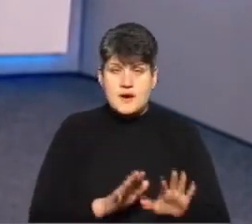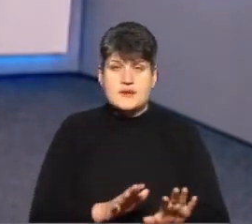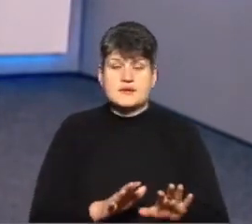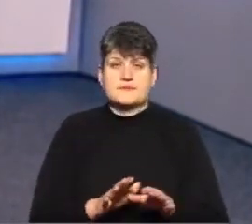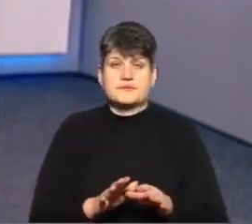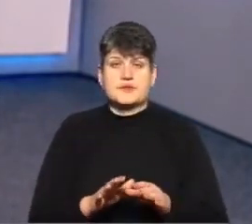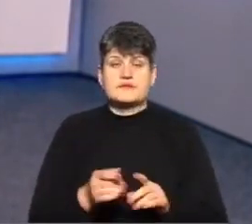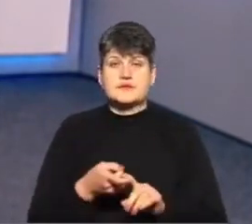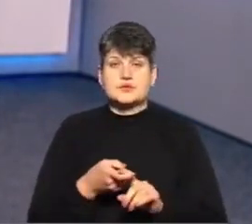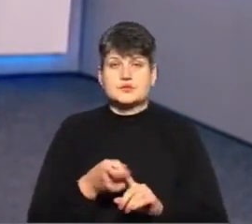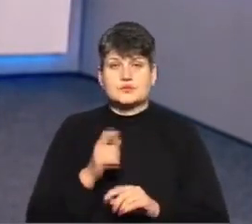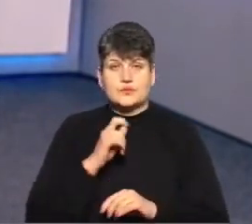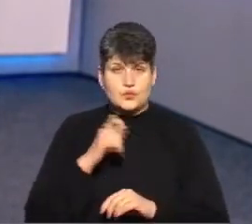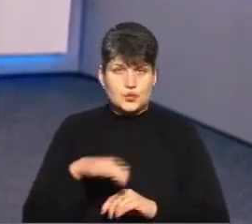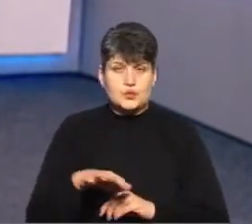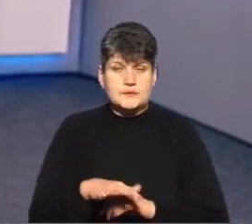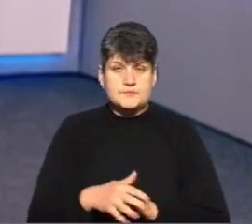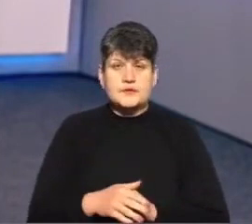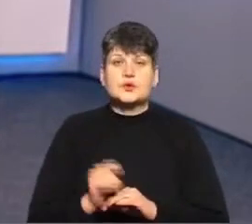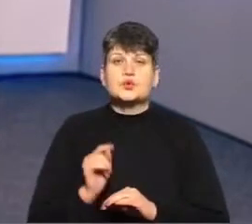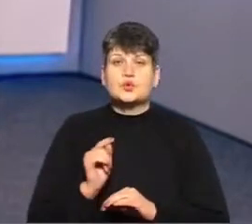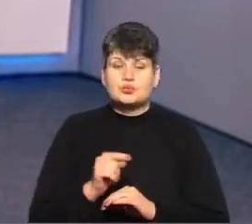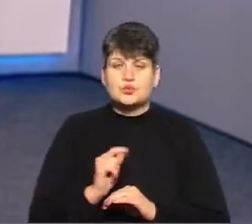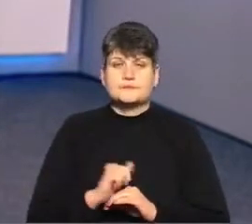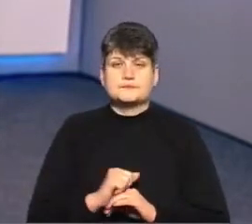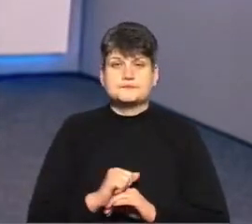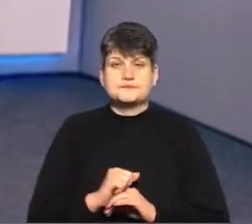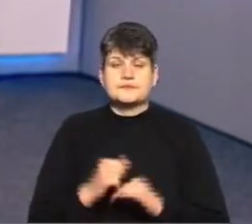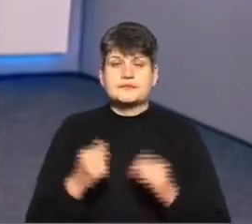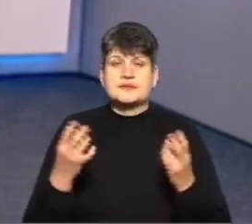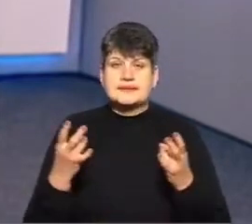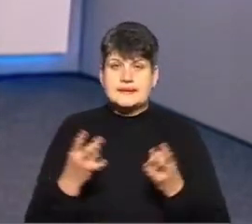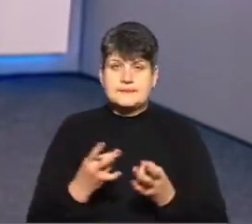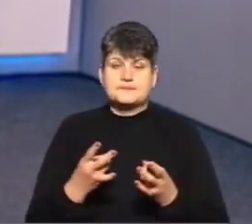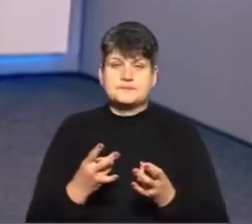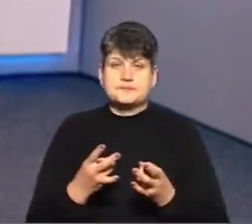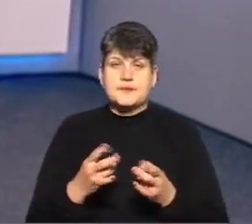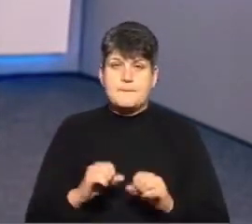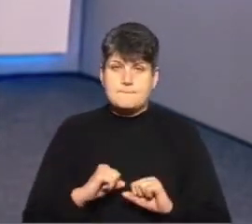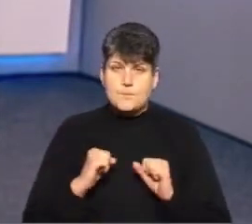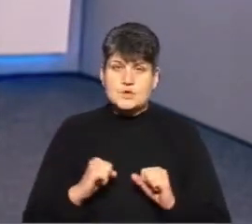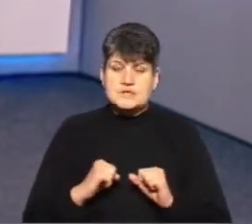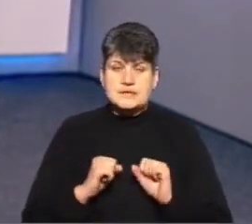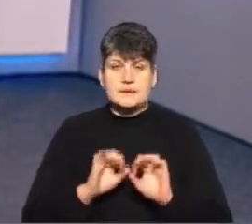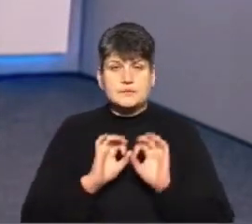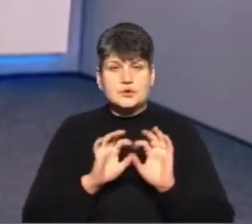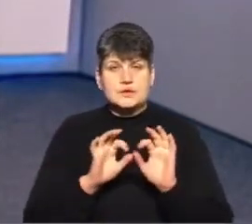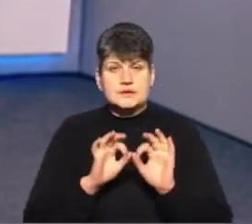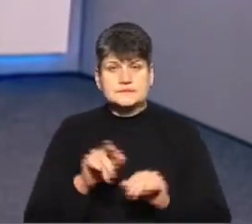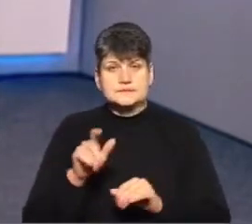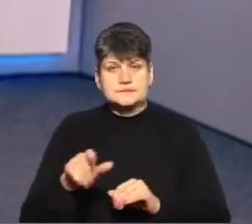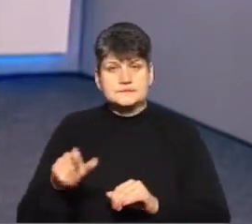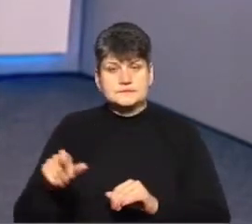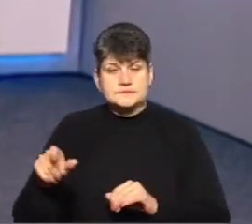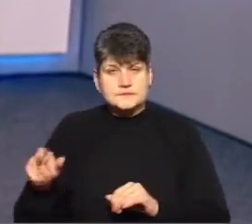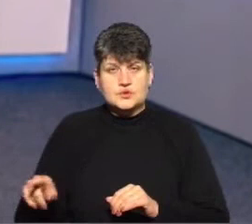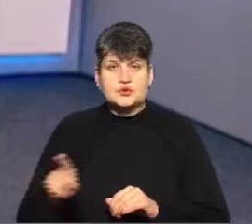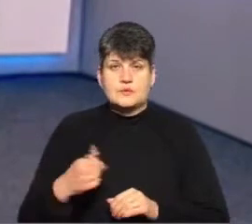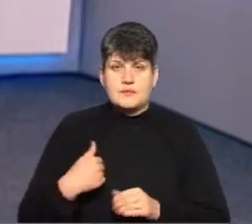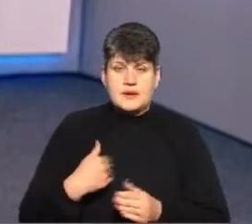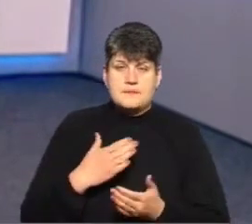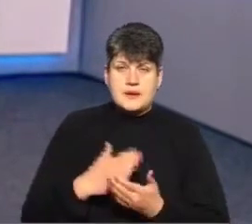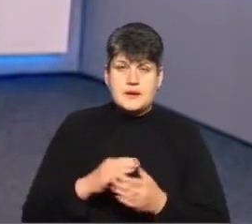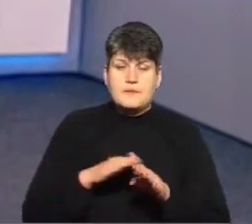України. Тому треба, постараємося донести до споживачів, що ми маємо з вами повне право